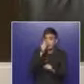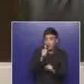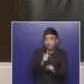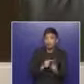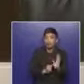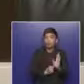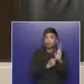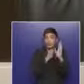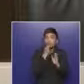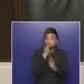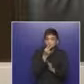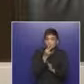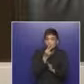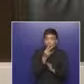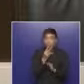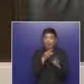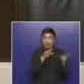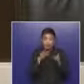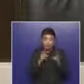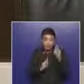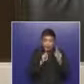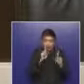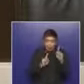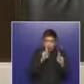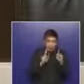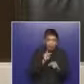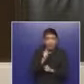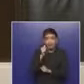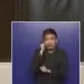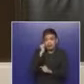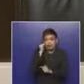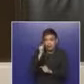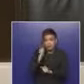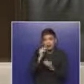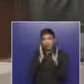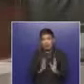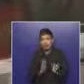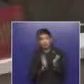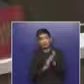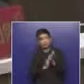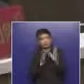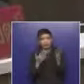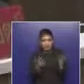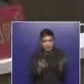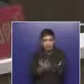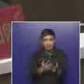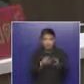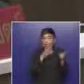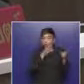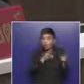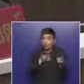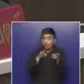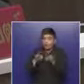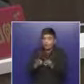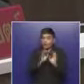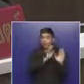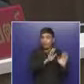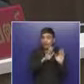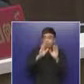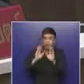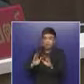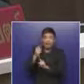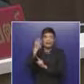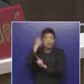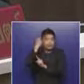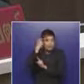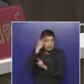าเดิมนี่มันก็ชักจะคนไม่ชมละนะฮะเพราะฉะนั้นท่านต้องทำอย่างไรนะผมฝากหลักซึ่งฝากมาทุกปี